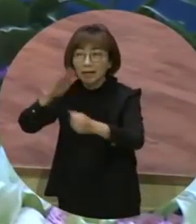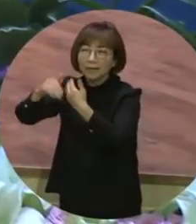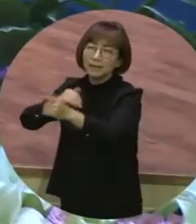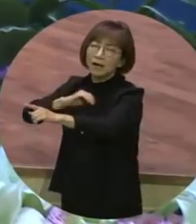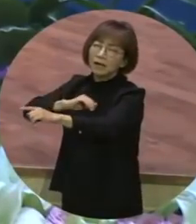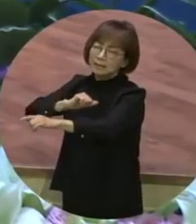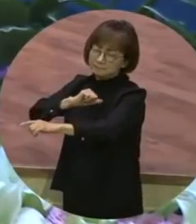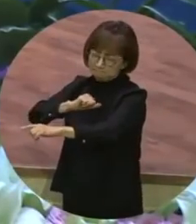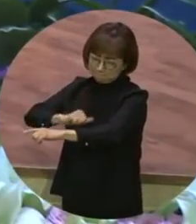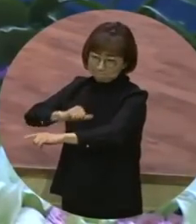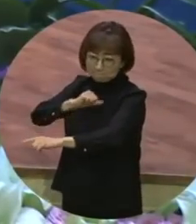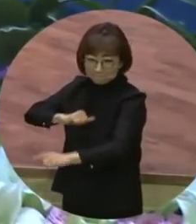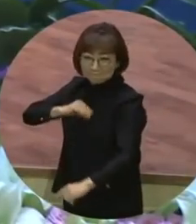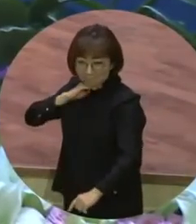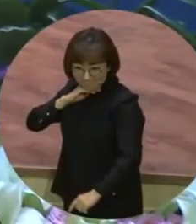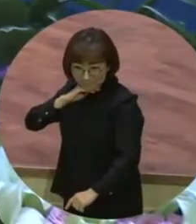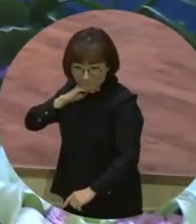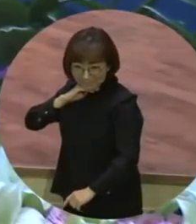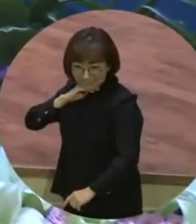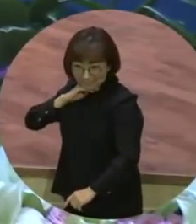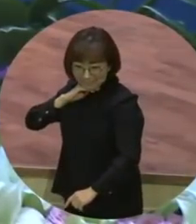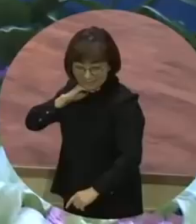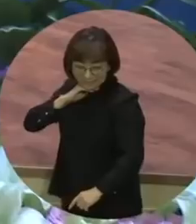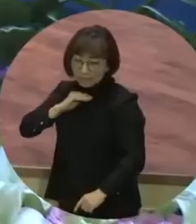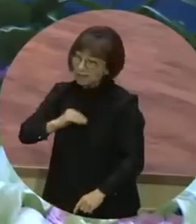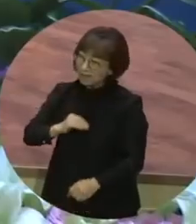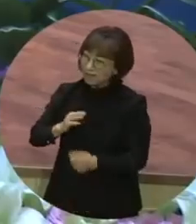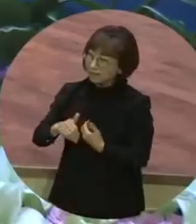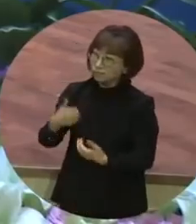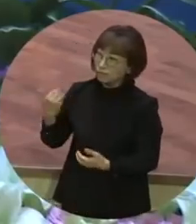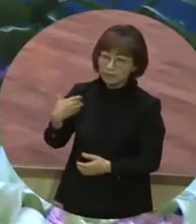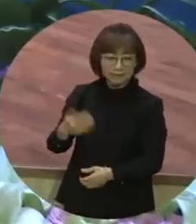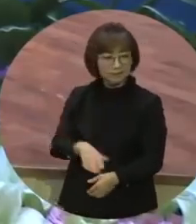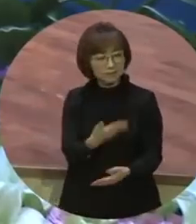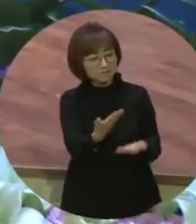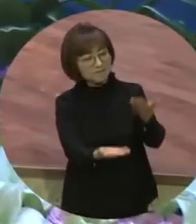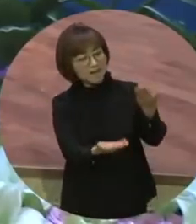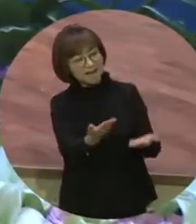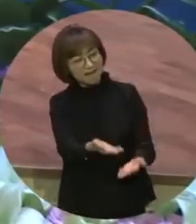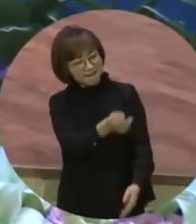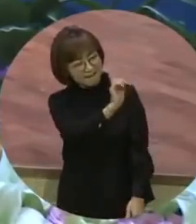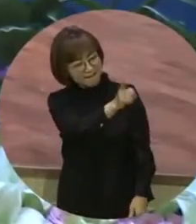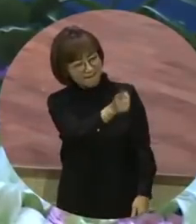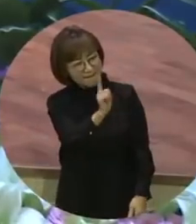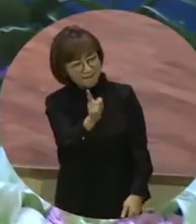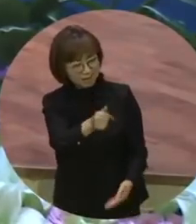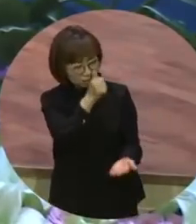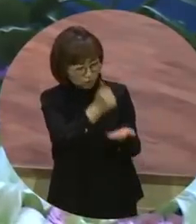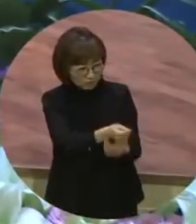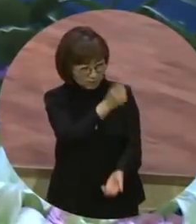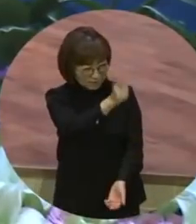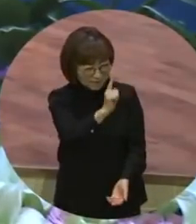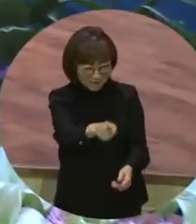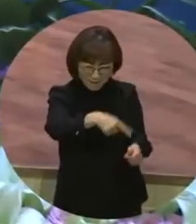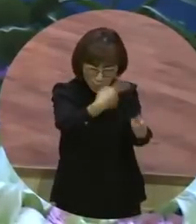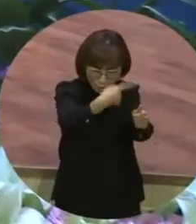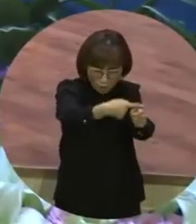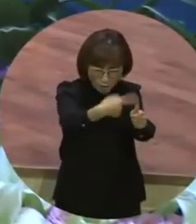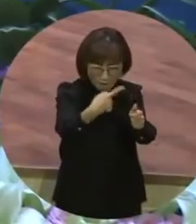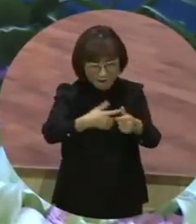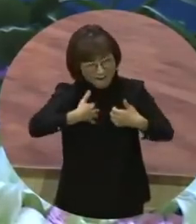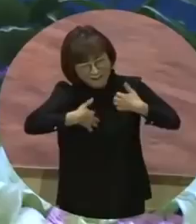아멘. 그러니까 회개하라고 참고 있는데 그걸 모르고 뭐 비판하는 재미로 비난하는 재미로 욕하는 재미로 그래 살면